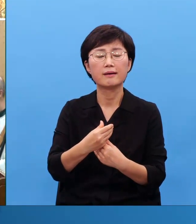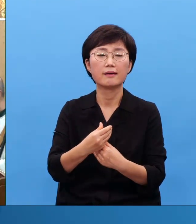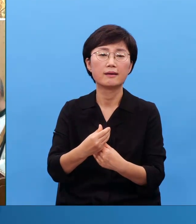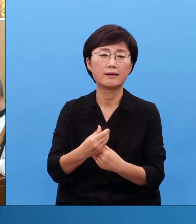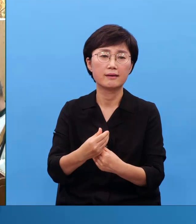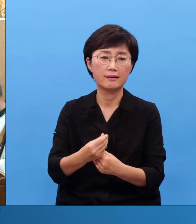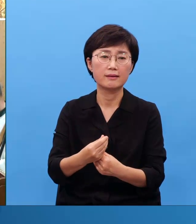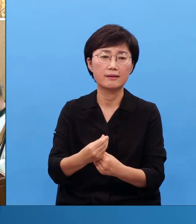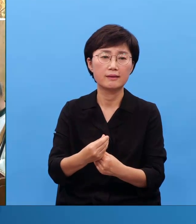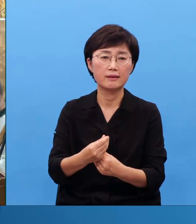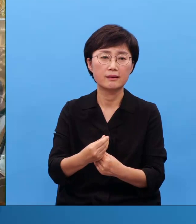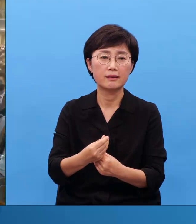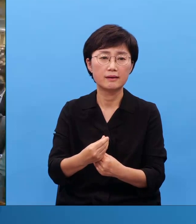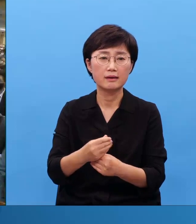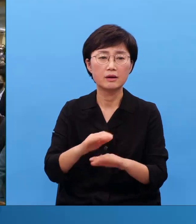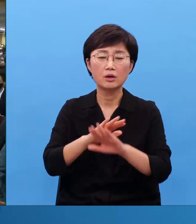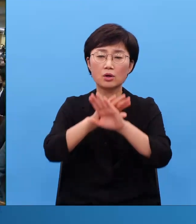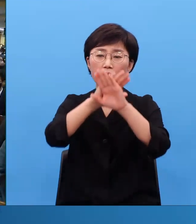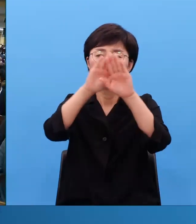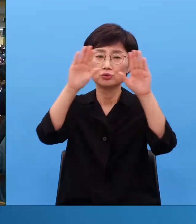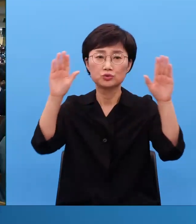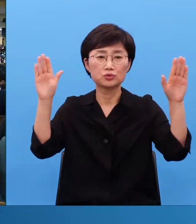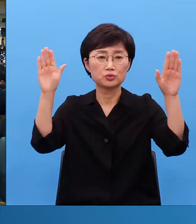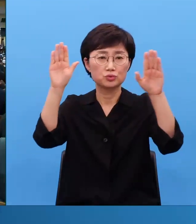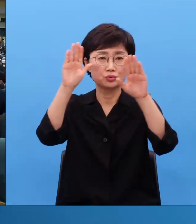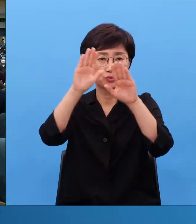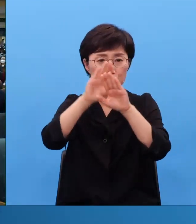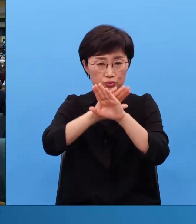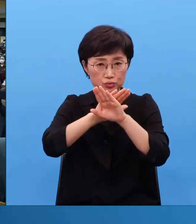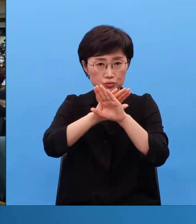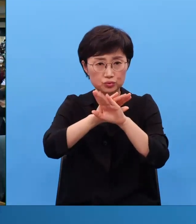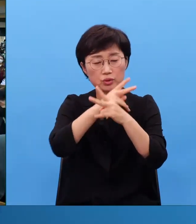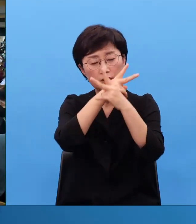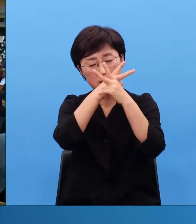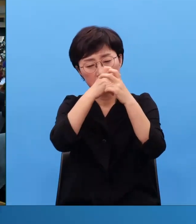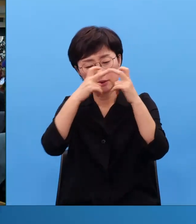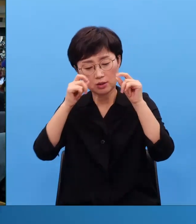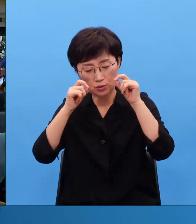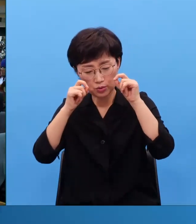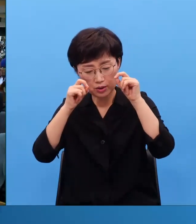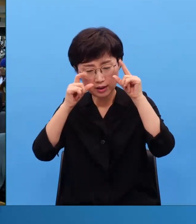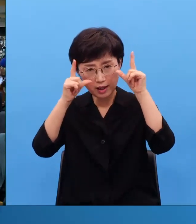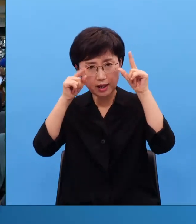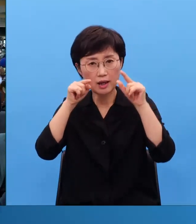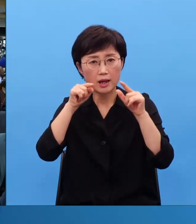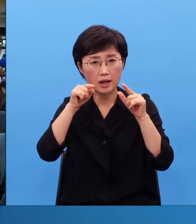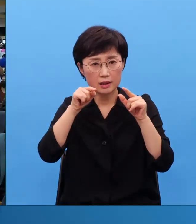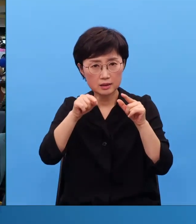평안하구나 주야의 자